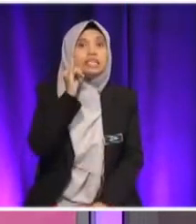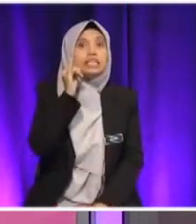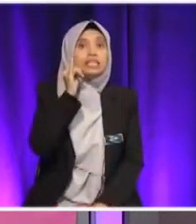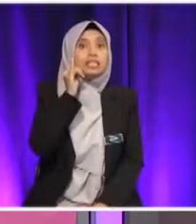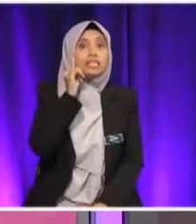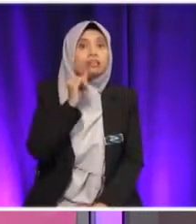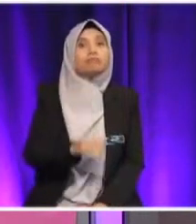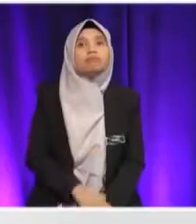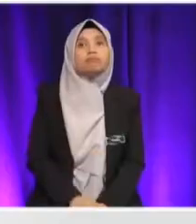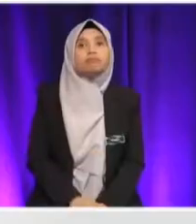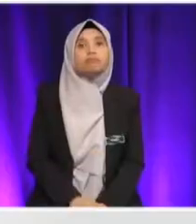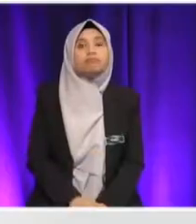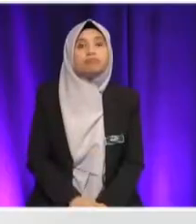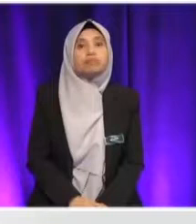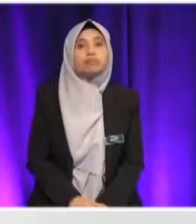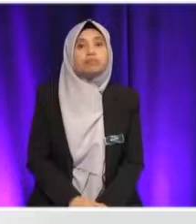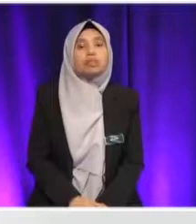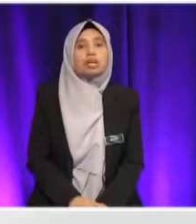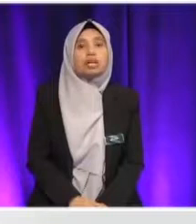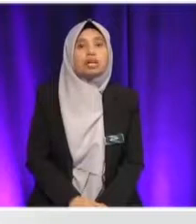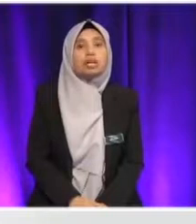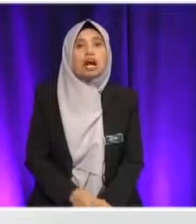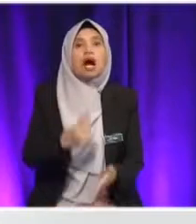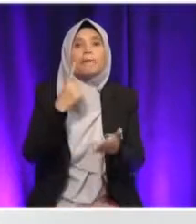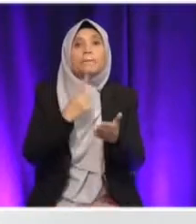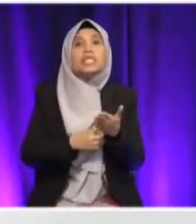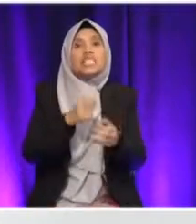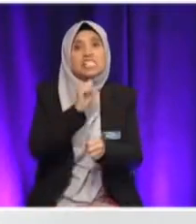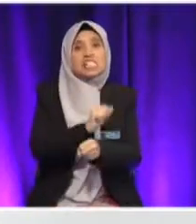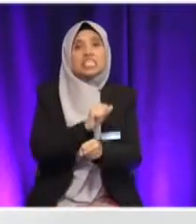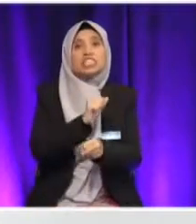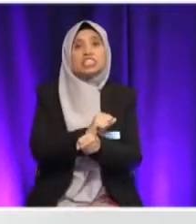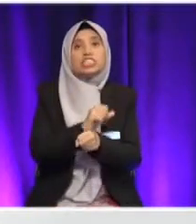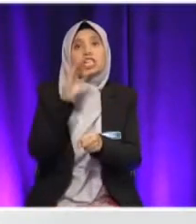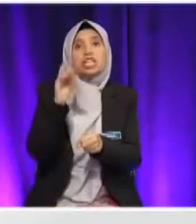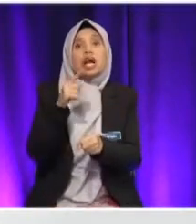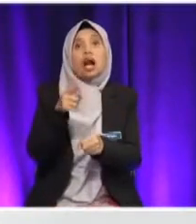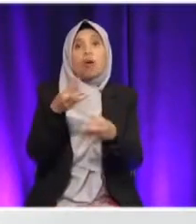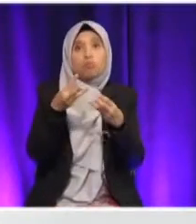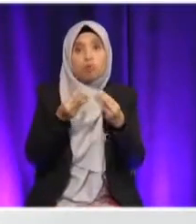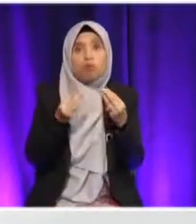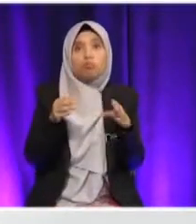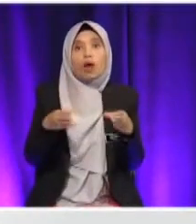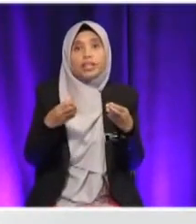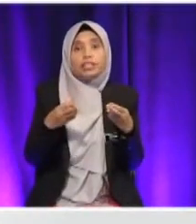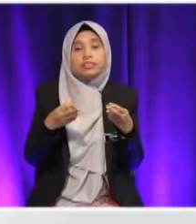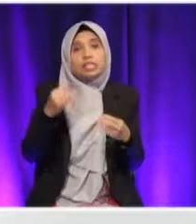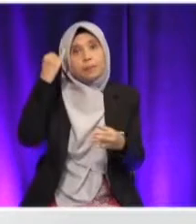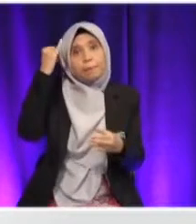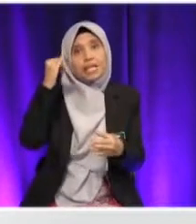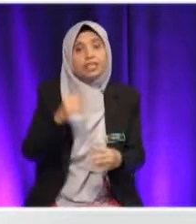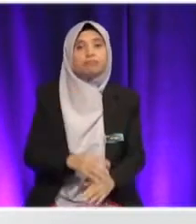boleh ataupun edmure enak bukon Siapakah kerjanya yang anda impikan